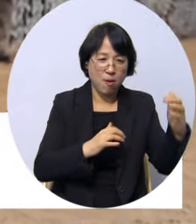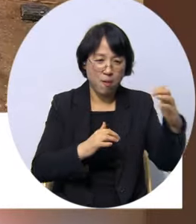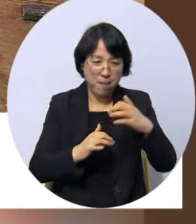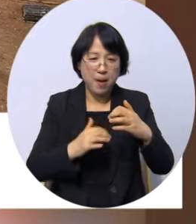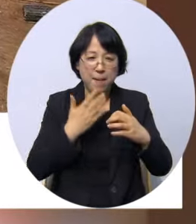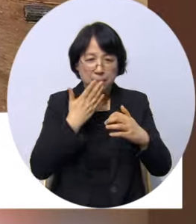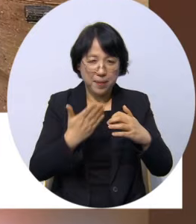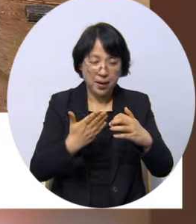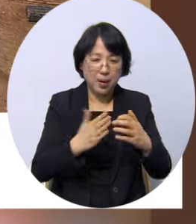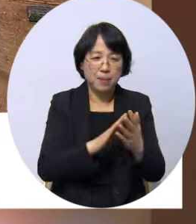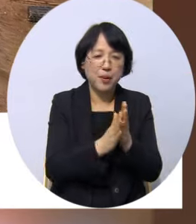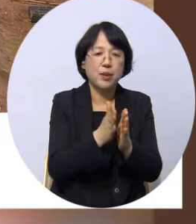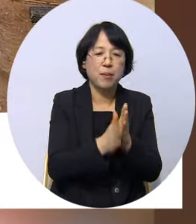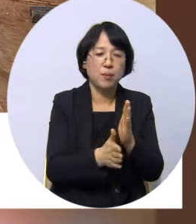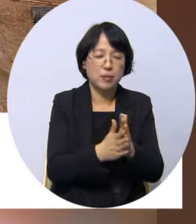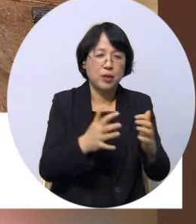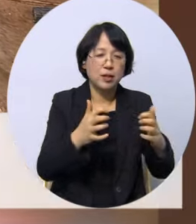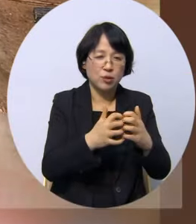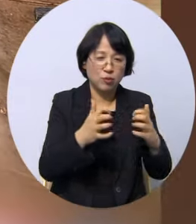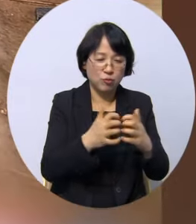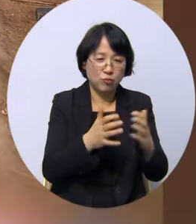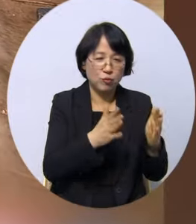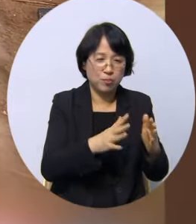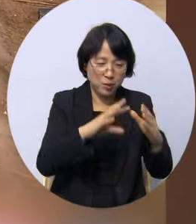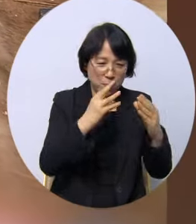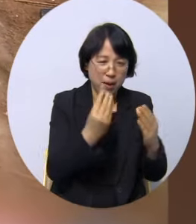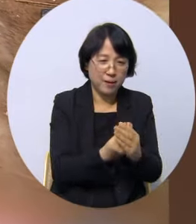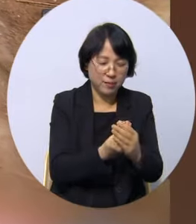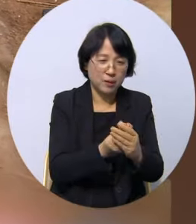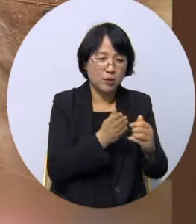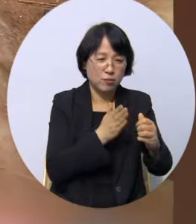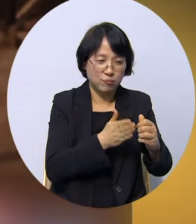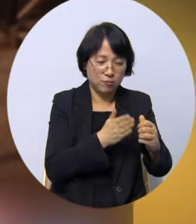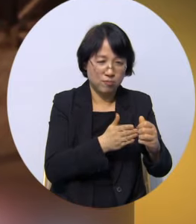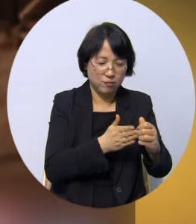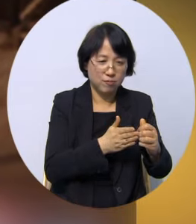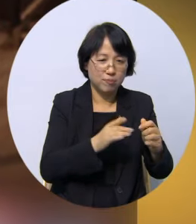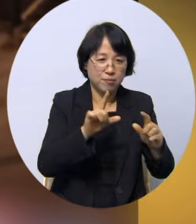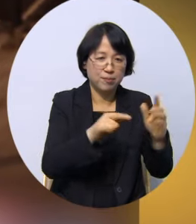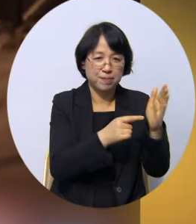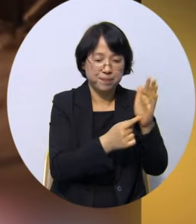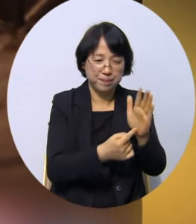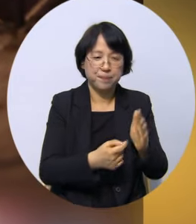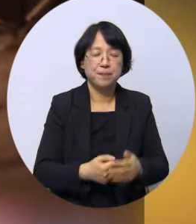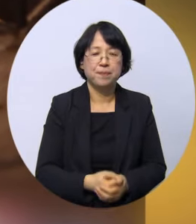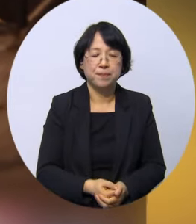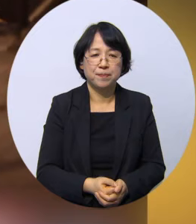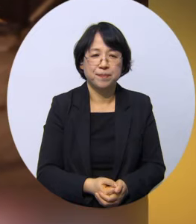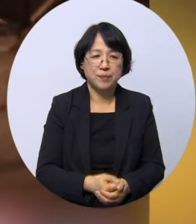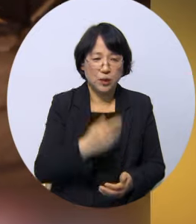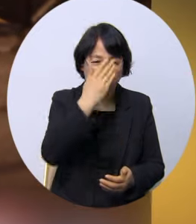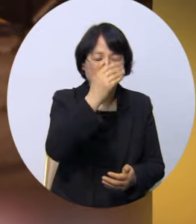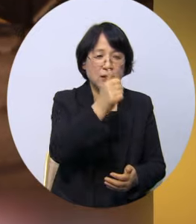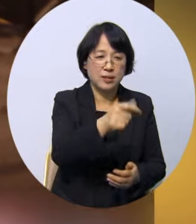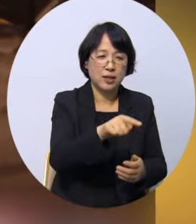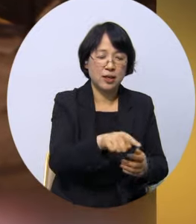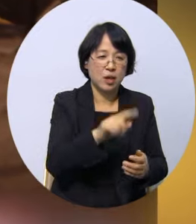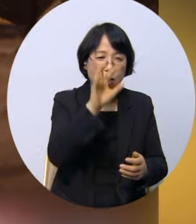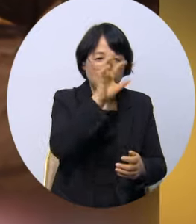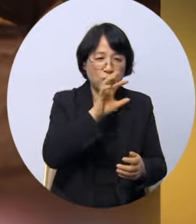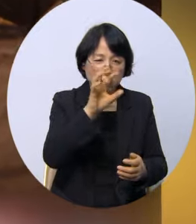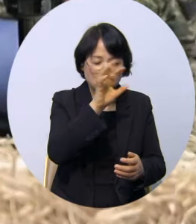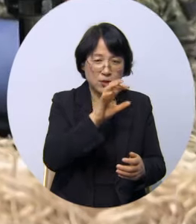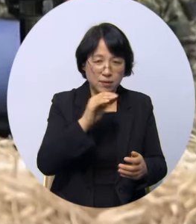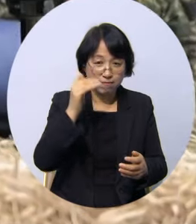있게 변함없는 전투 동원 준비를 갖출 것을 주문한 것으로 알려졌습니다 김위원장의 군훈련 시찰은